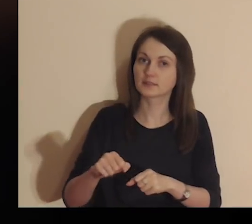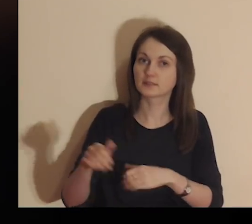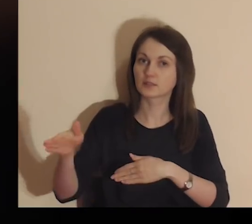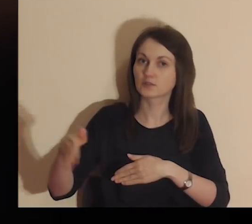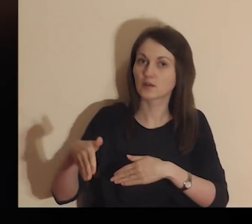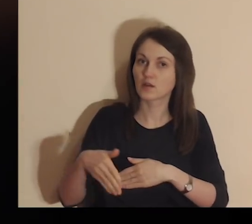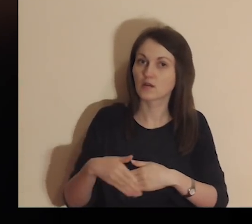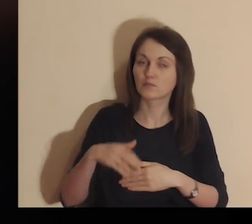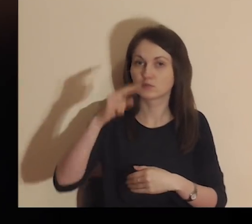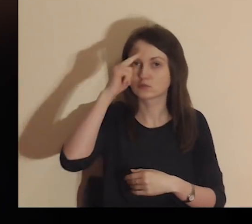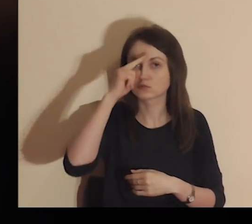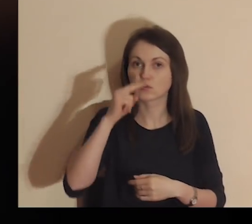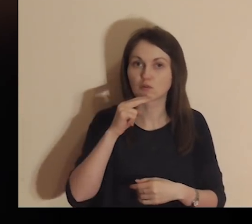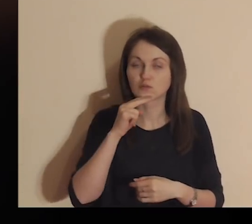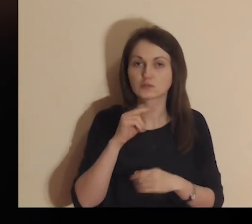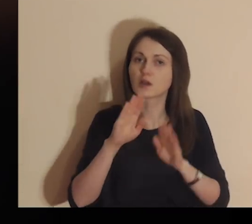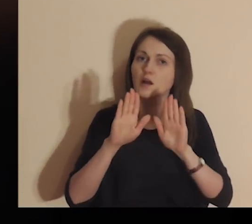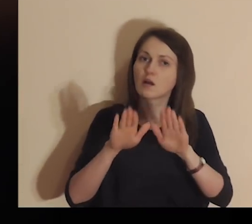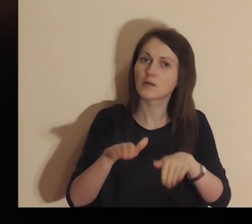Będąc przy Ojcu,